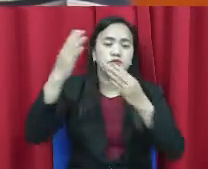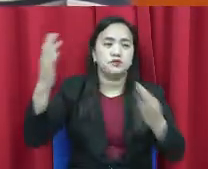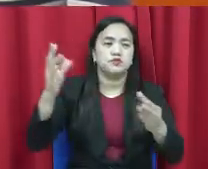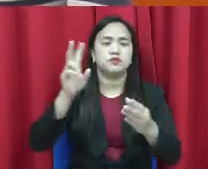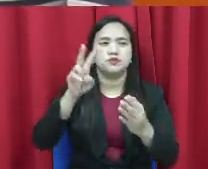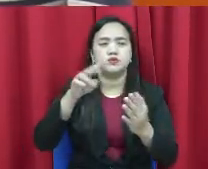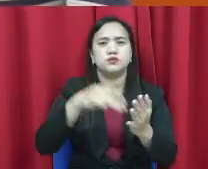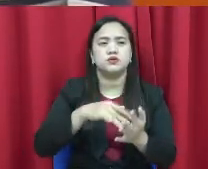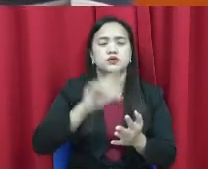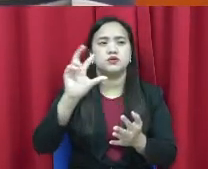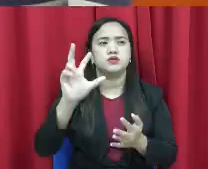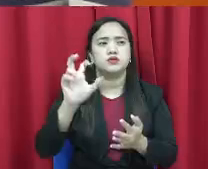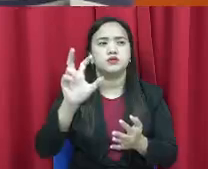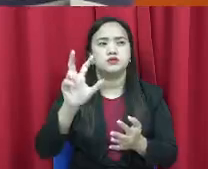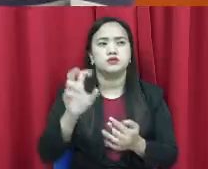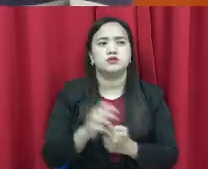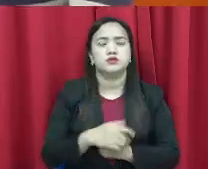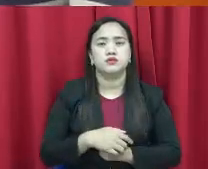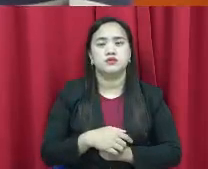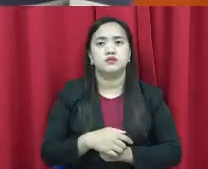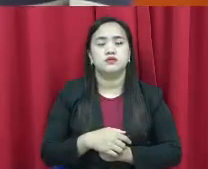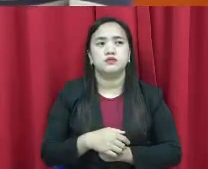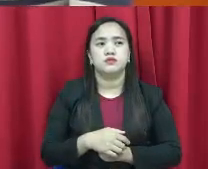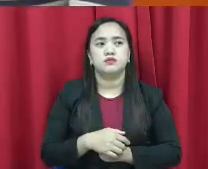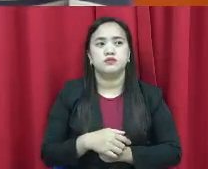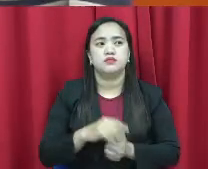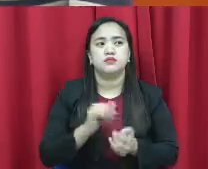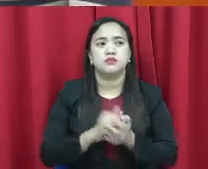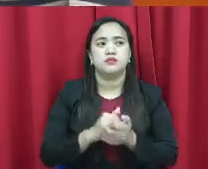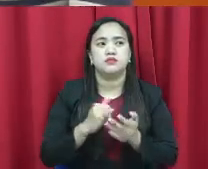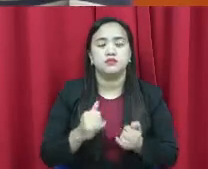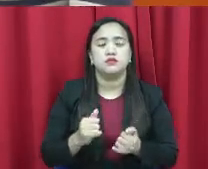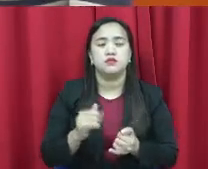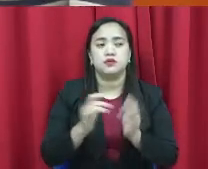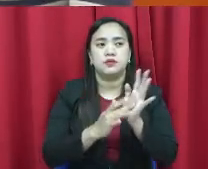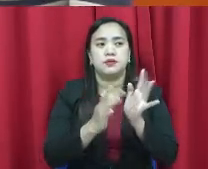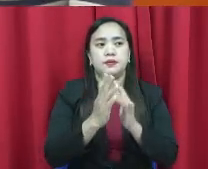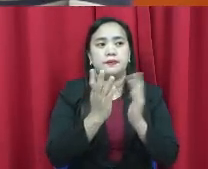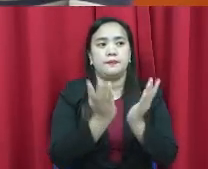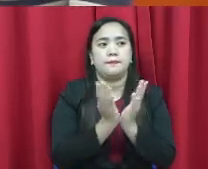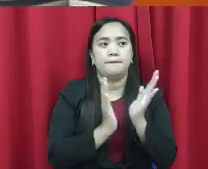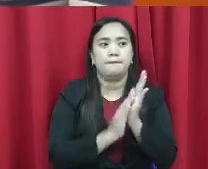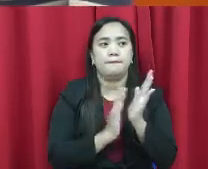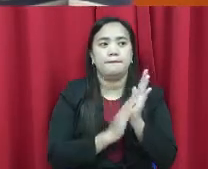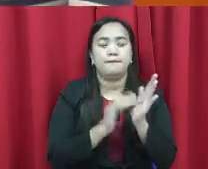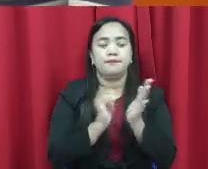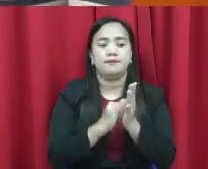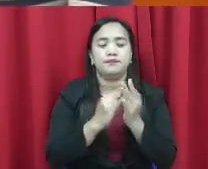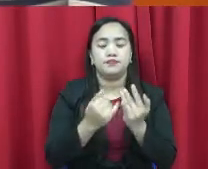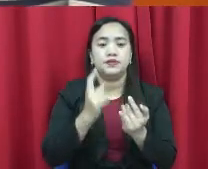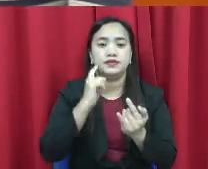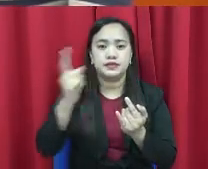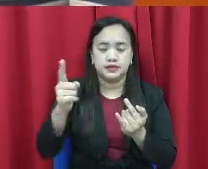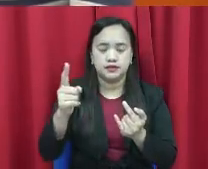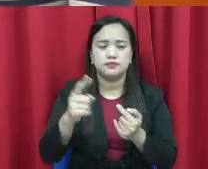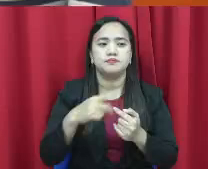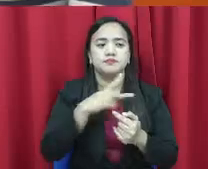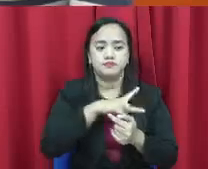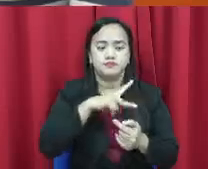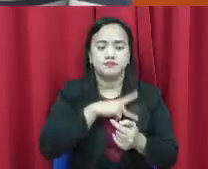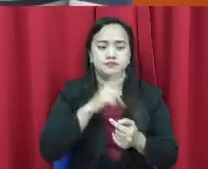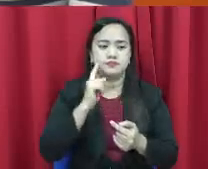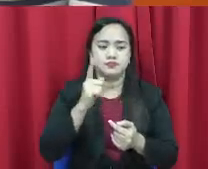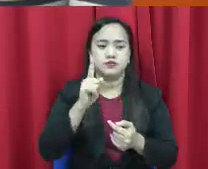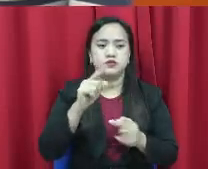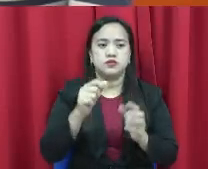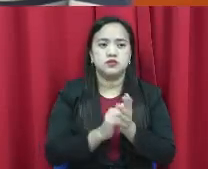2013 second year pa lang ako sa bible school ay ah personal ko pong ibinahagi yun sa kanya Kaya yun p